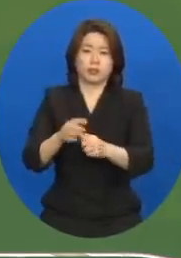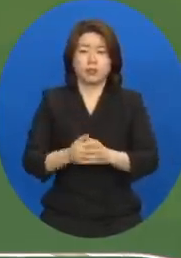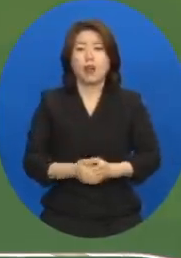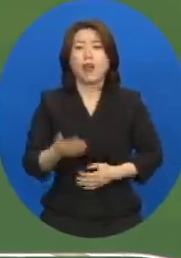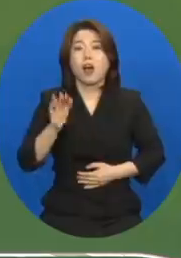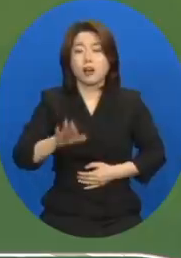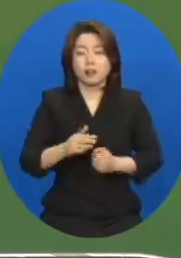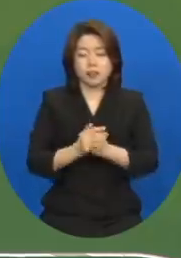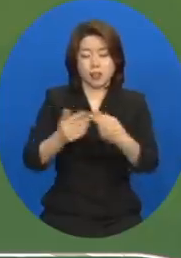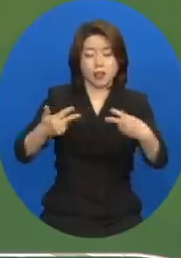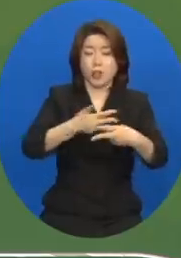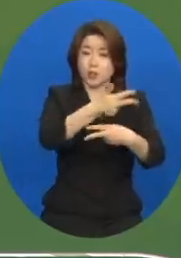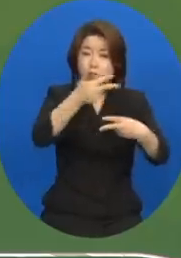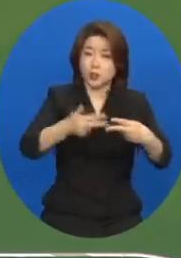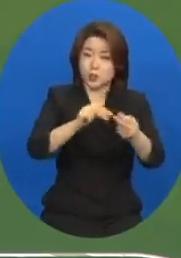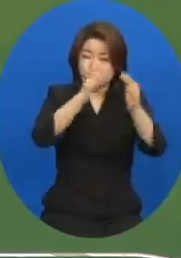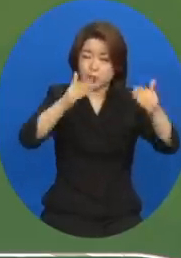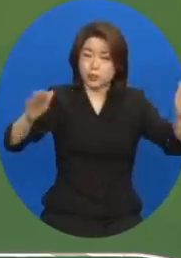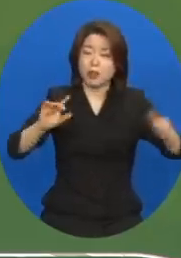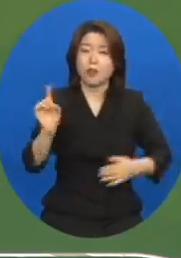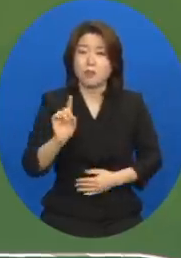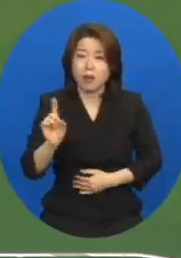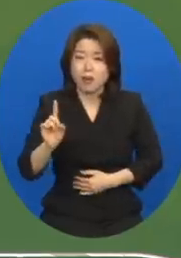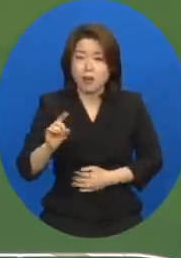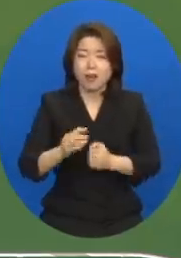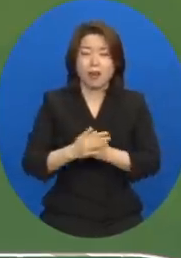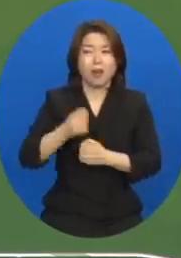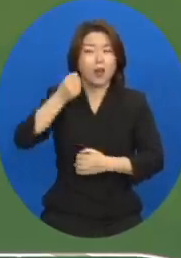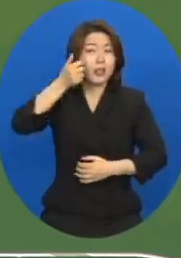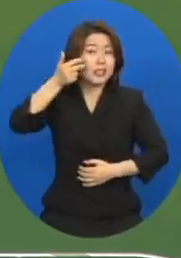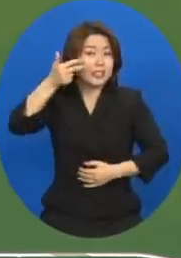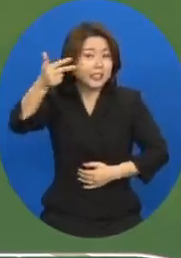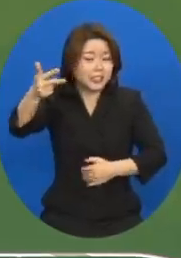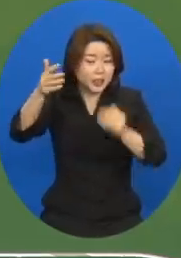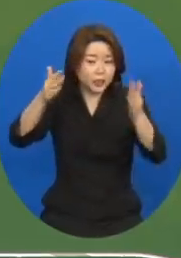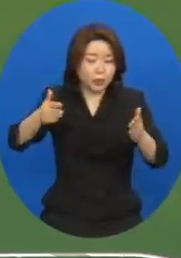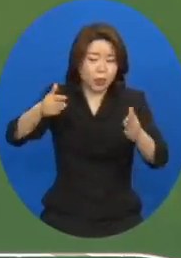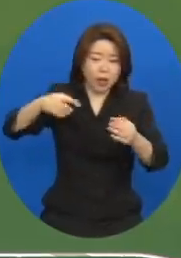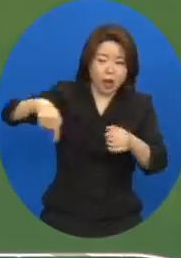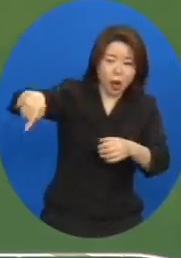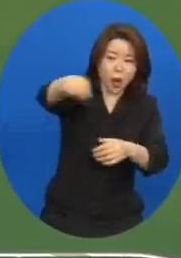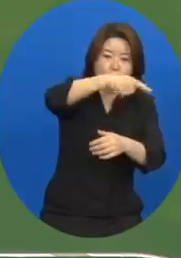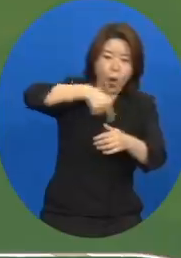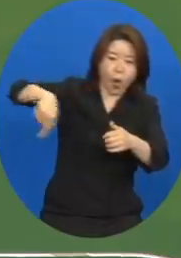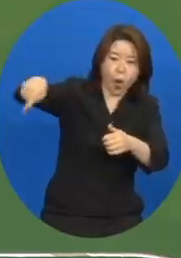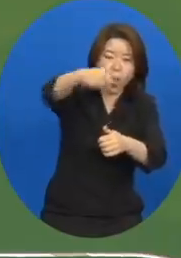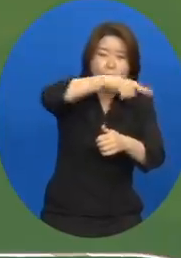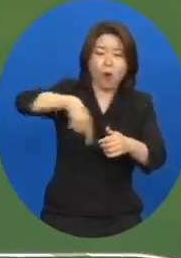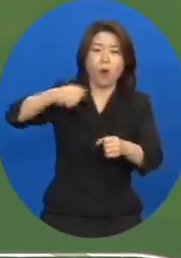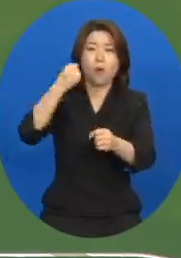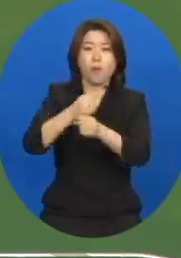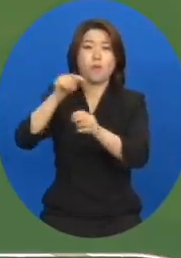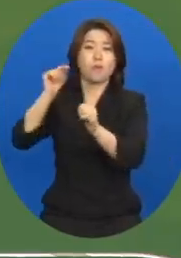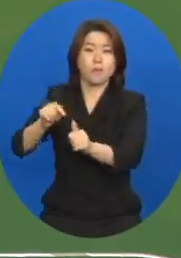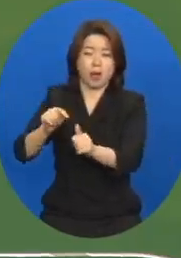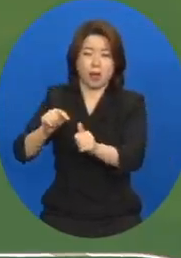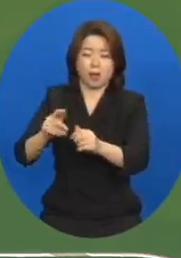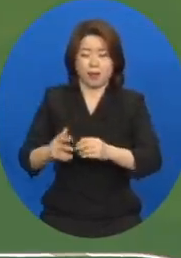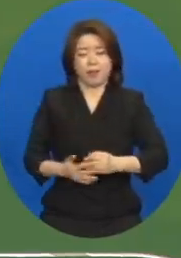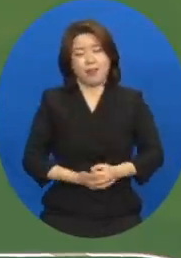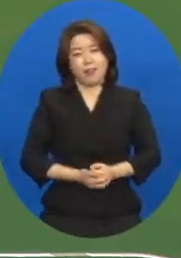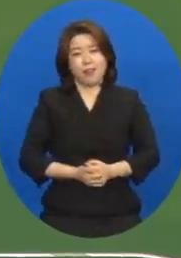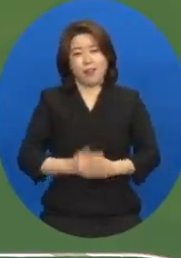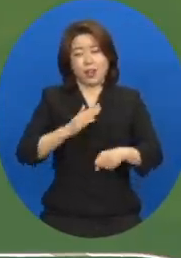그런데 여리고성에서는 7일 동안 그 성을 돌게 하셨습니다. 그러니까 하나님께서